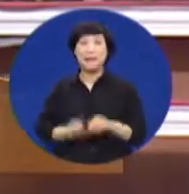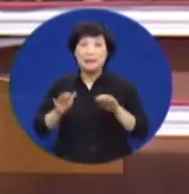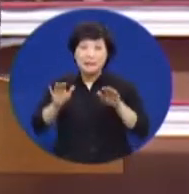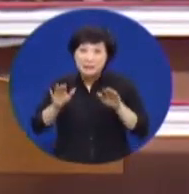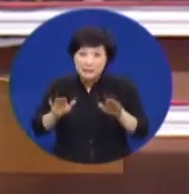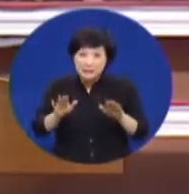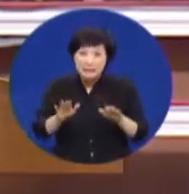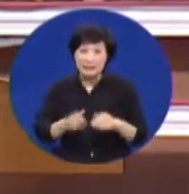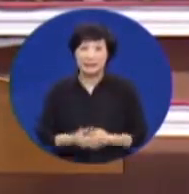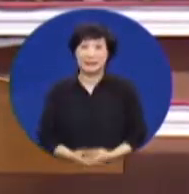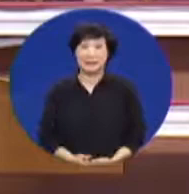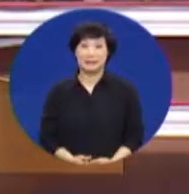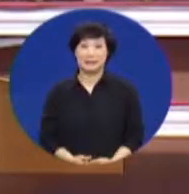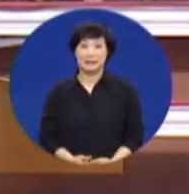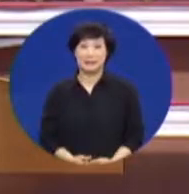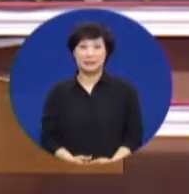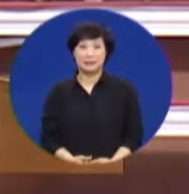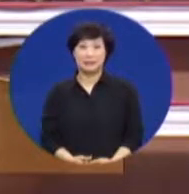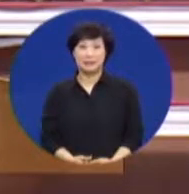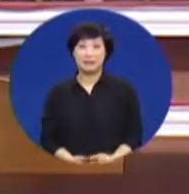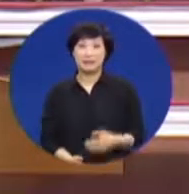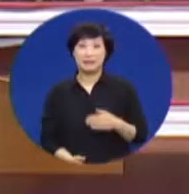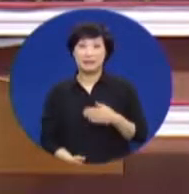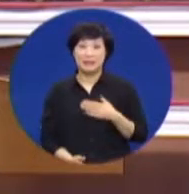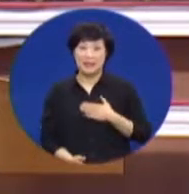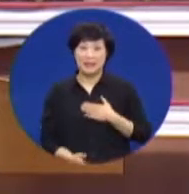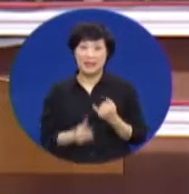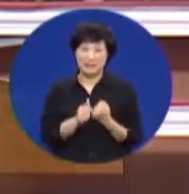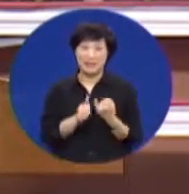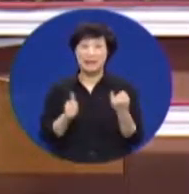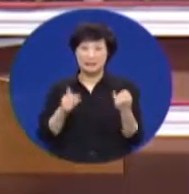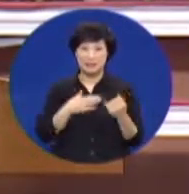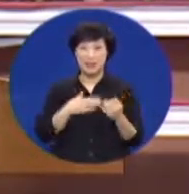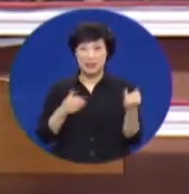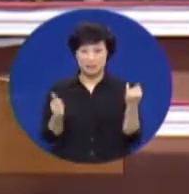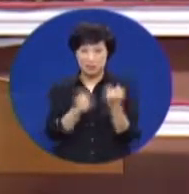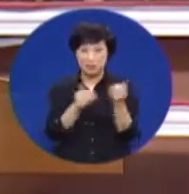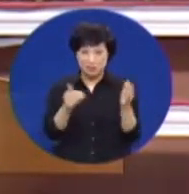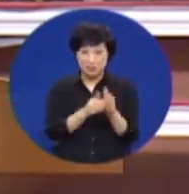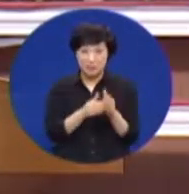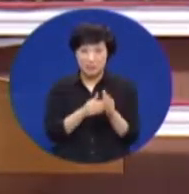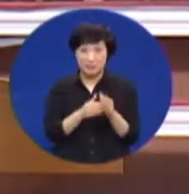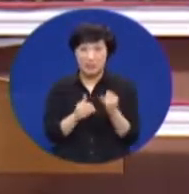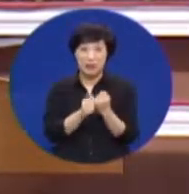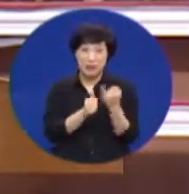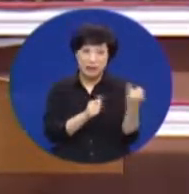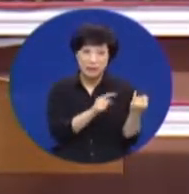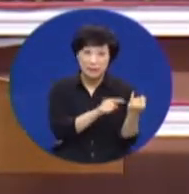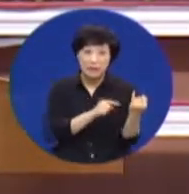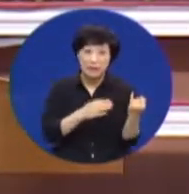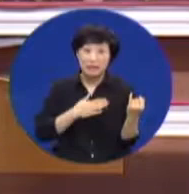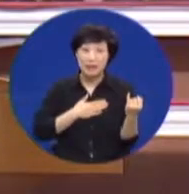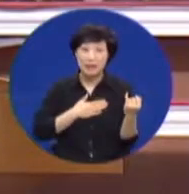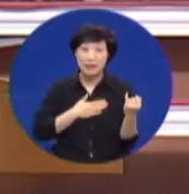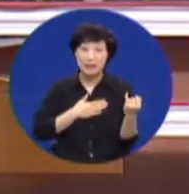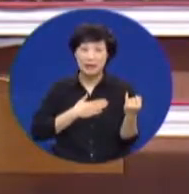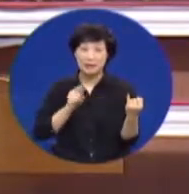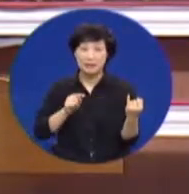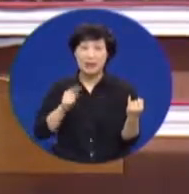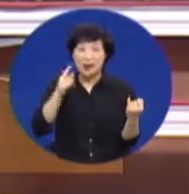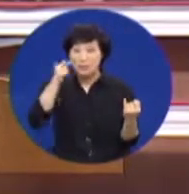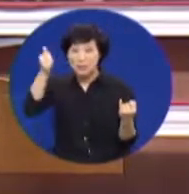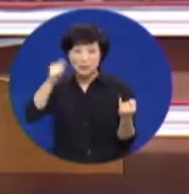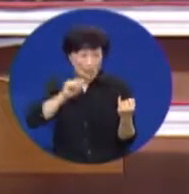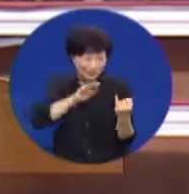그런데 우리 집사람 저에게 시집오니까 집사람을